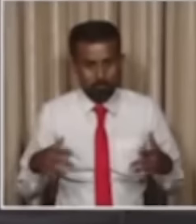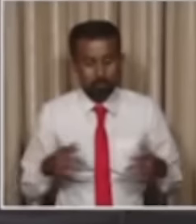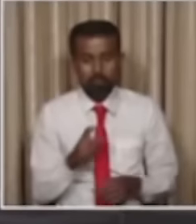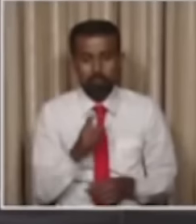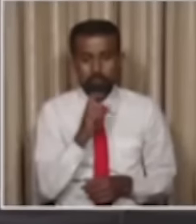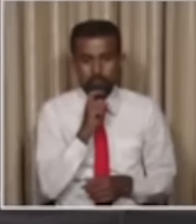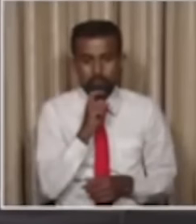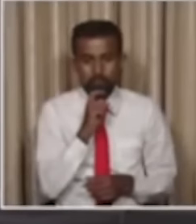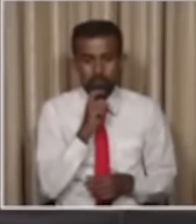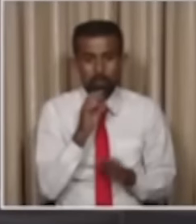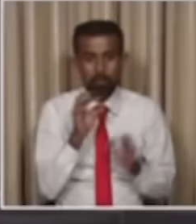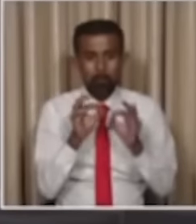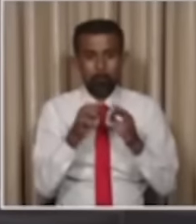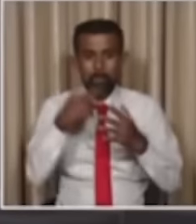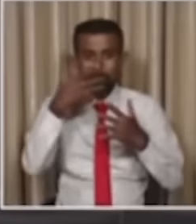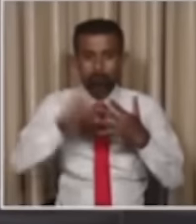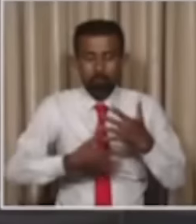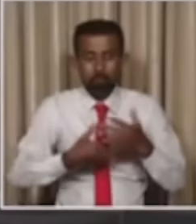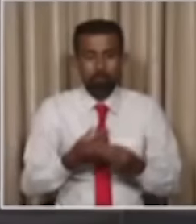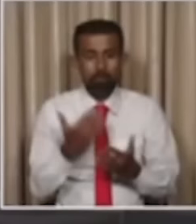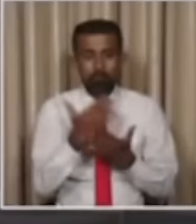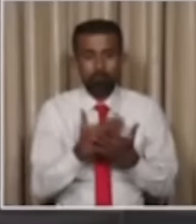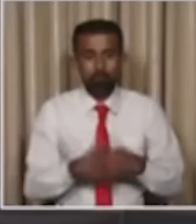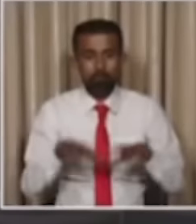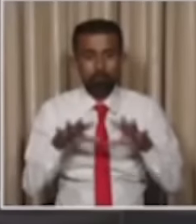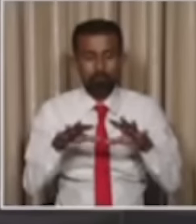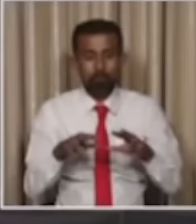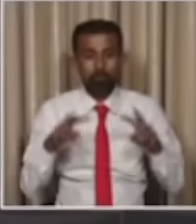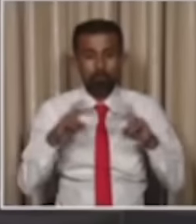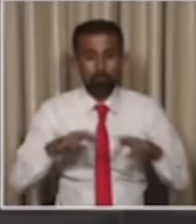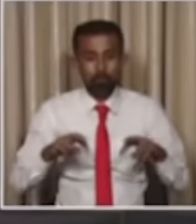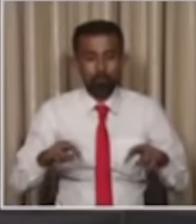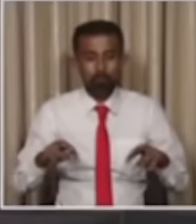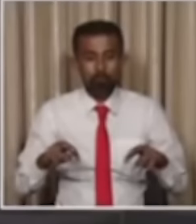අධිකරණය වෙත බී වාර්තාවක් මගින් කරුණු වාර්තා කර